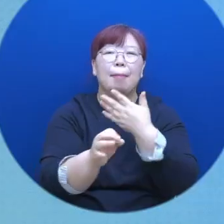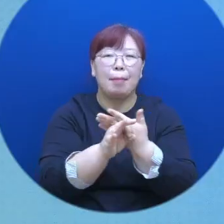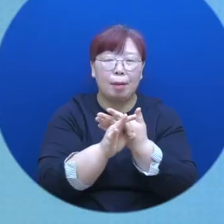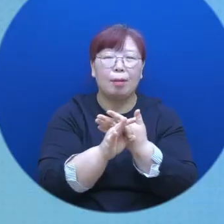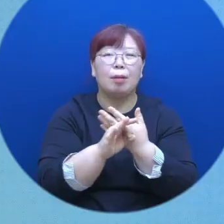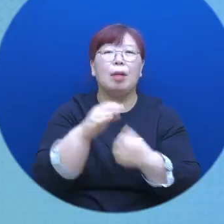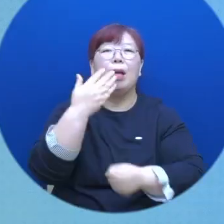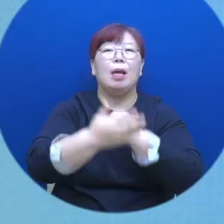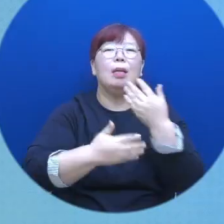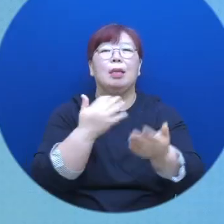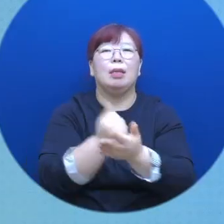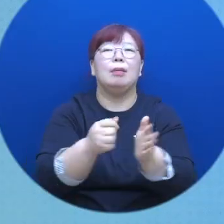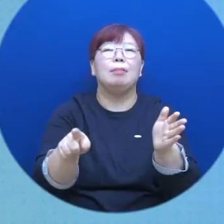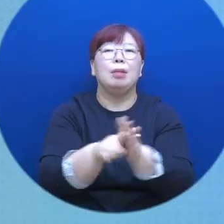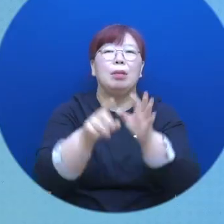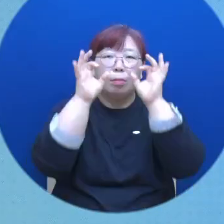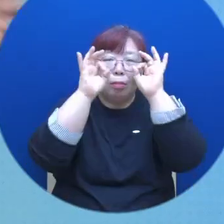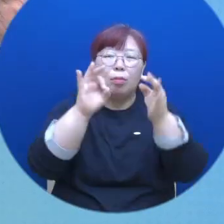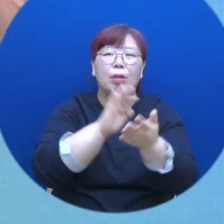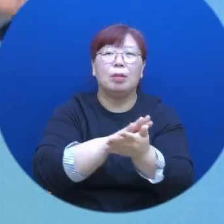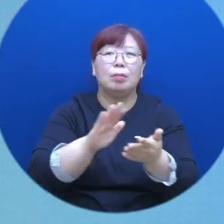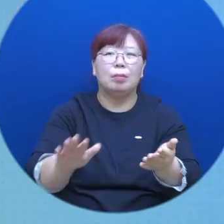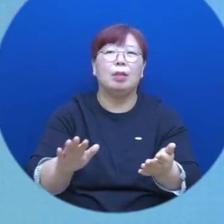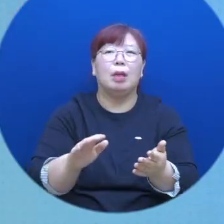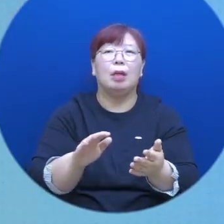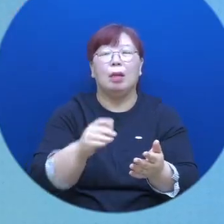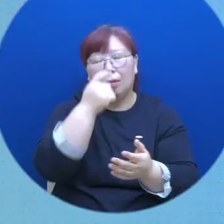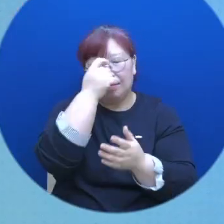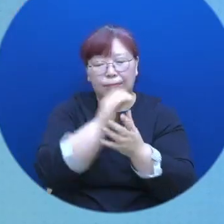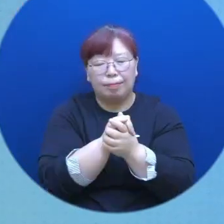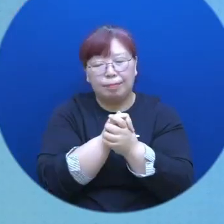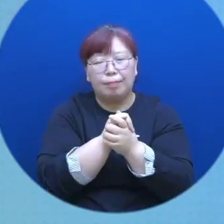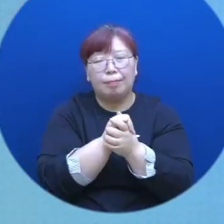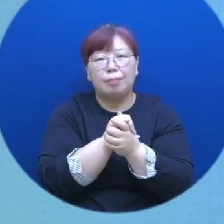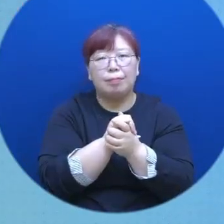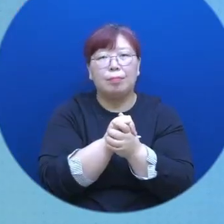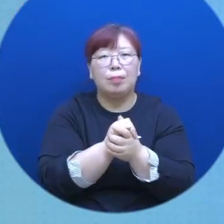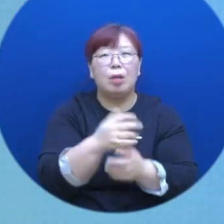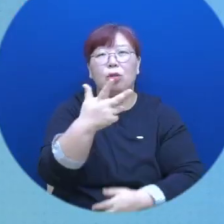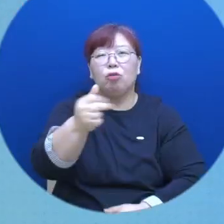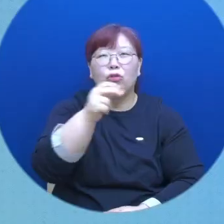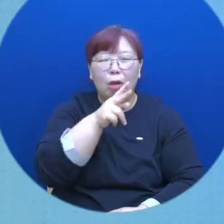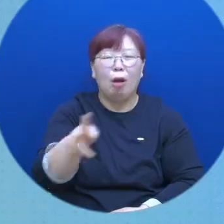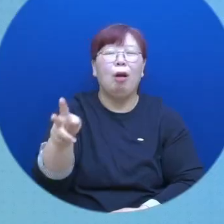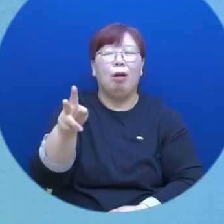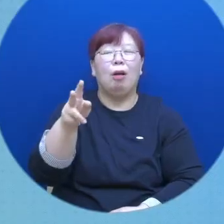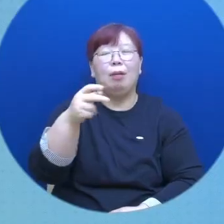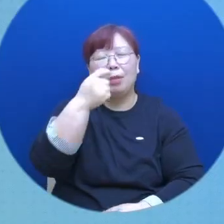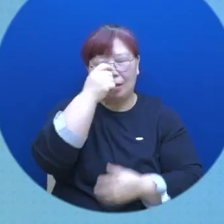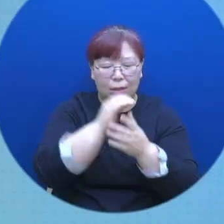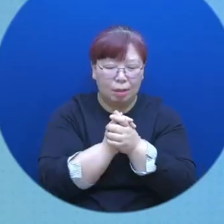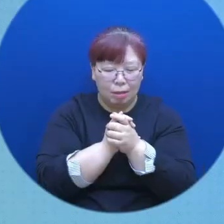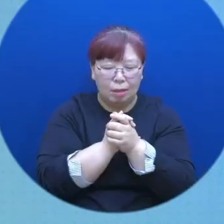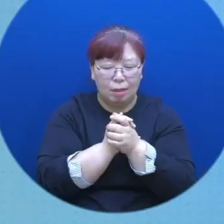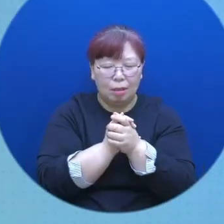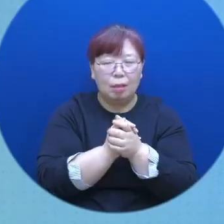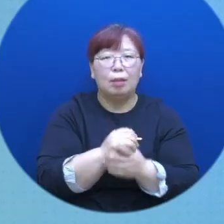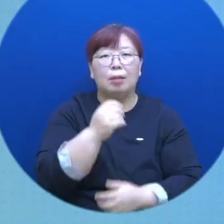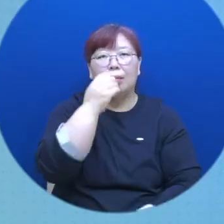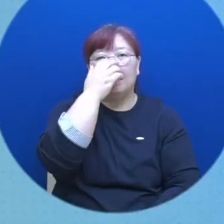한번 믿어보겠습니다. 라고 말하고 자기도 주여 소리를 지르고 기도를